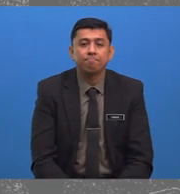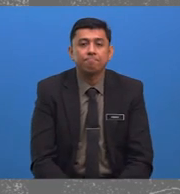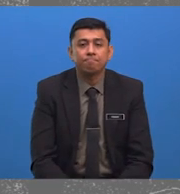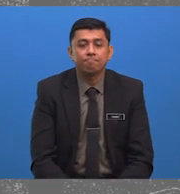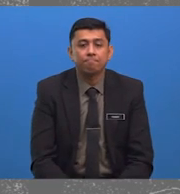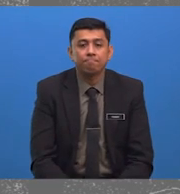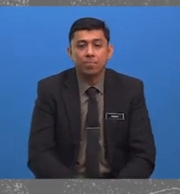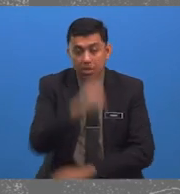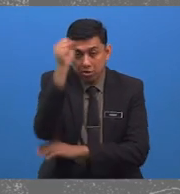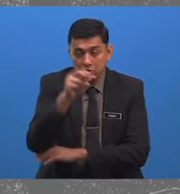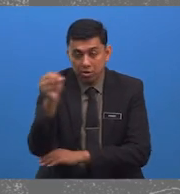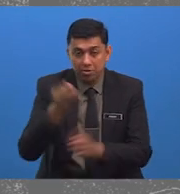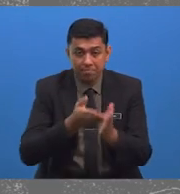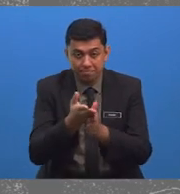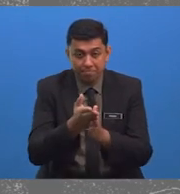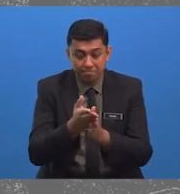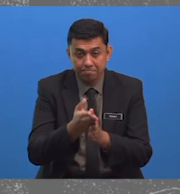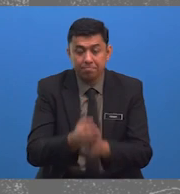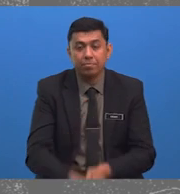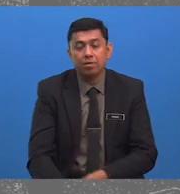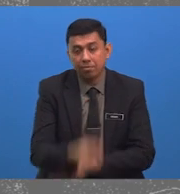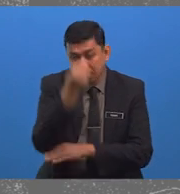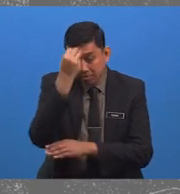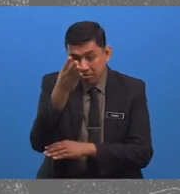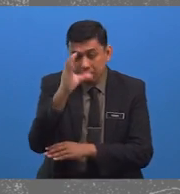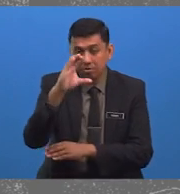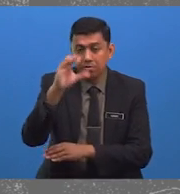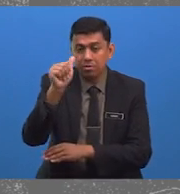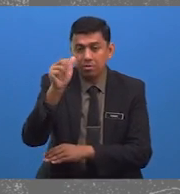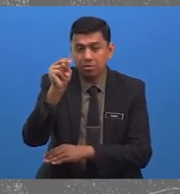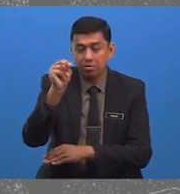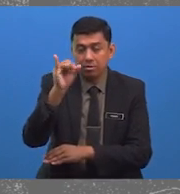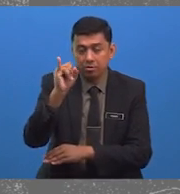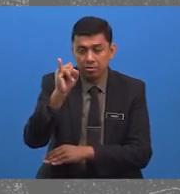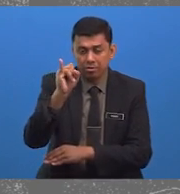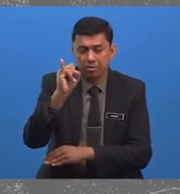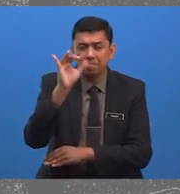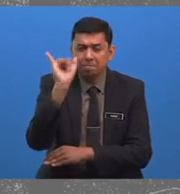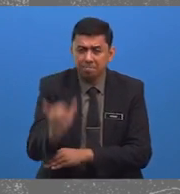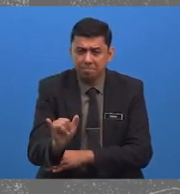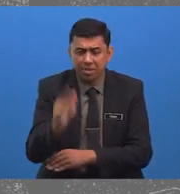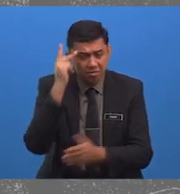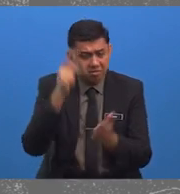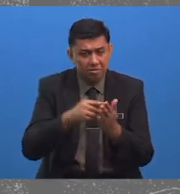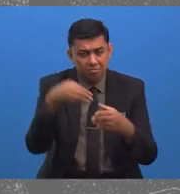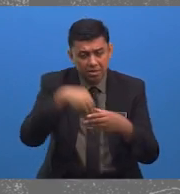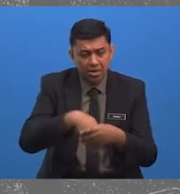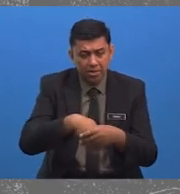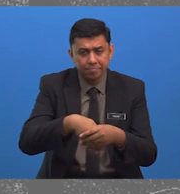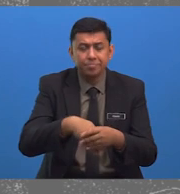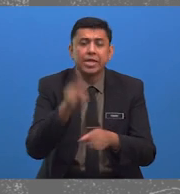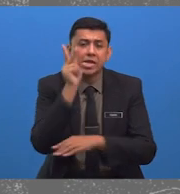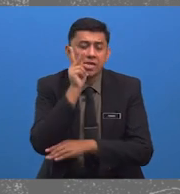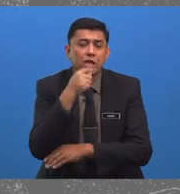Soalan seterusnya. Nyatakan candi yang masyhur yang terdapat dalam kerajaan Kedah Tua.